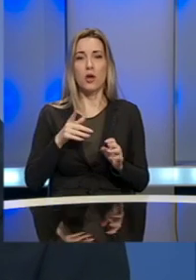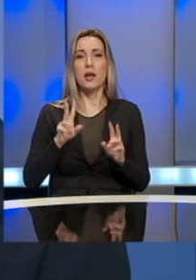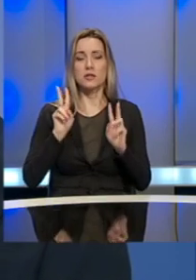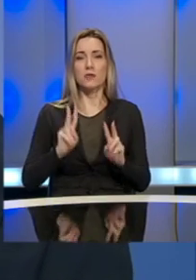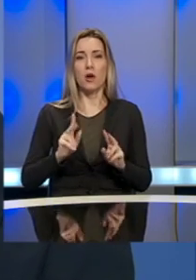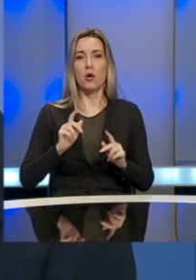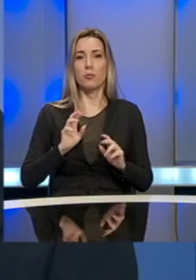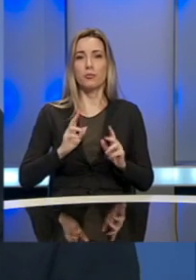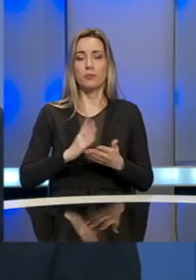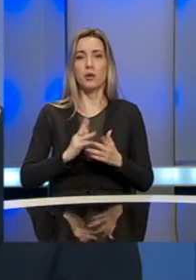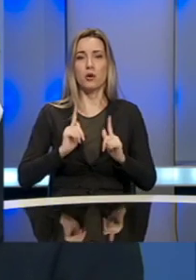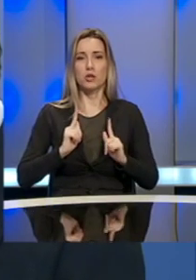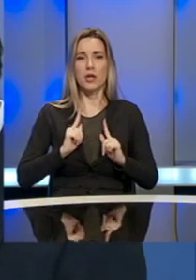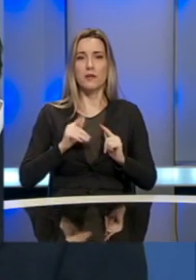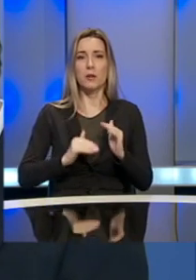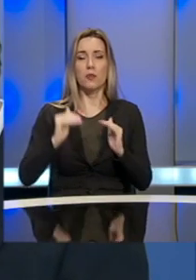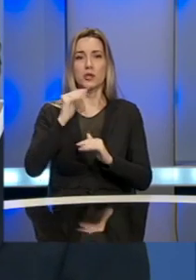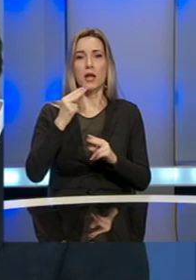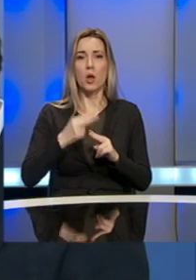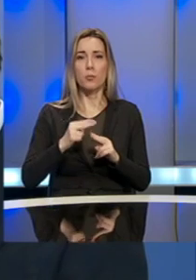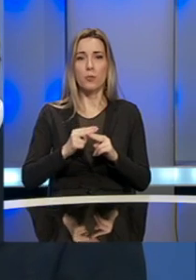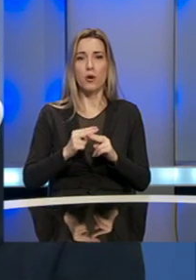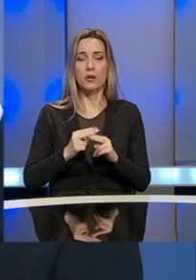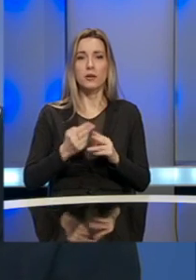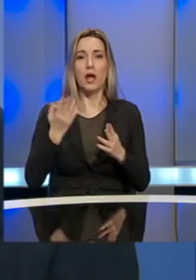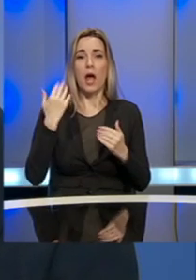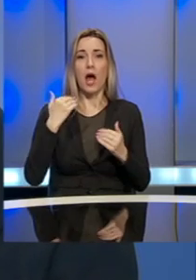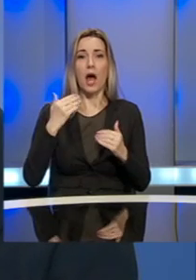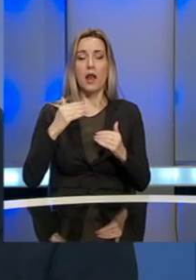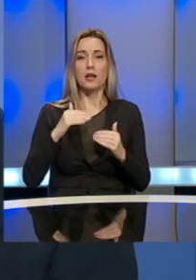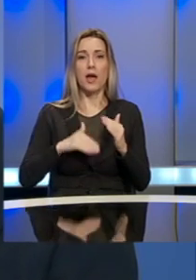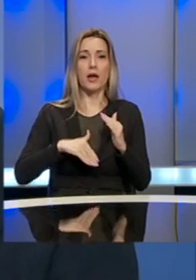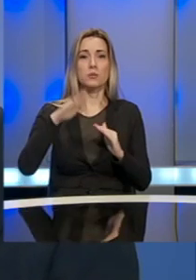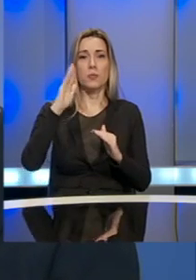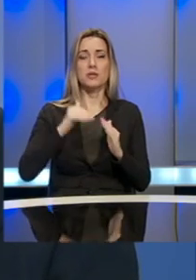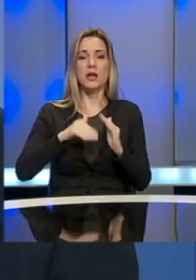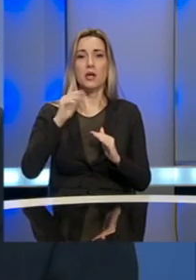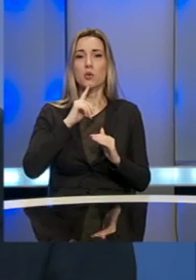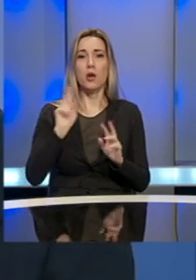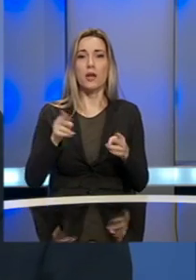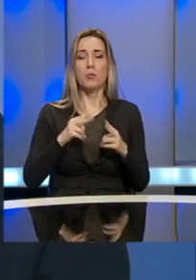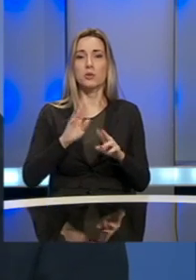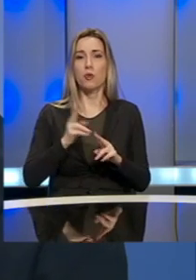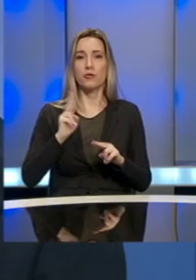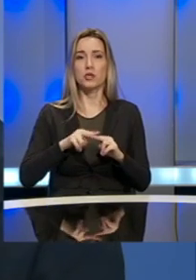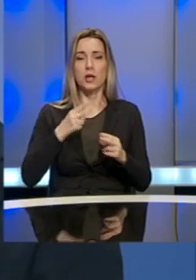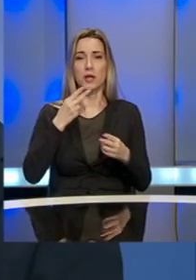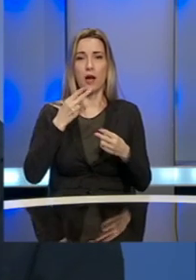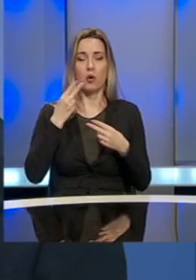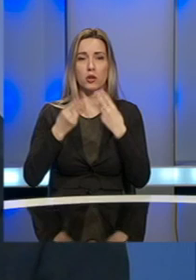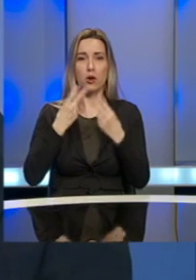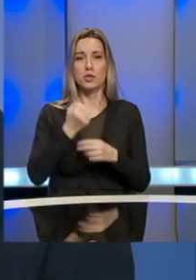očekivati povećanje broja oboljelih, ali eksponencijalni rast koji bi značio da ne možemo više da kontrolišemo broj